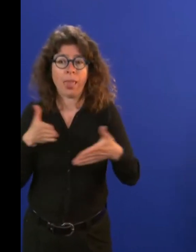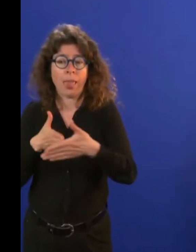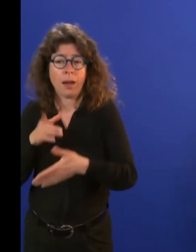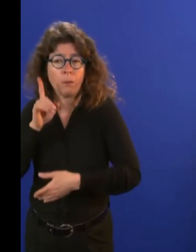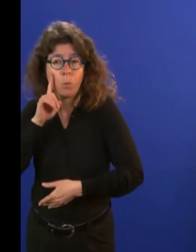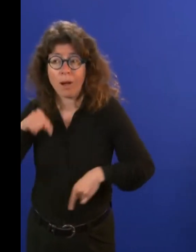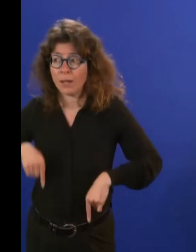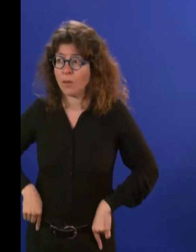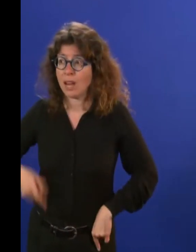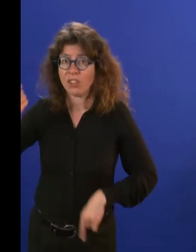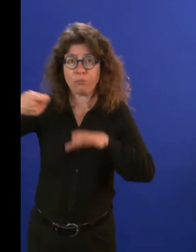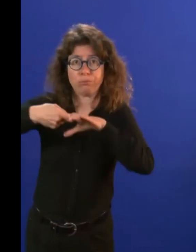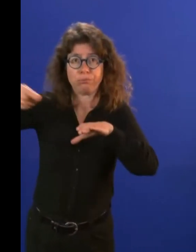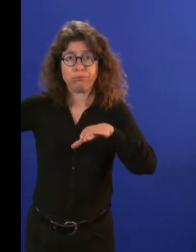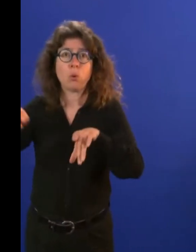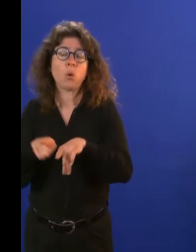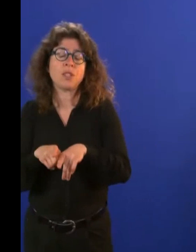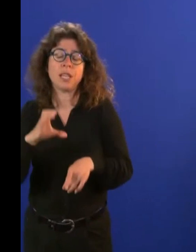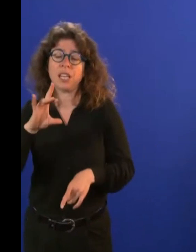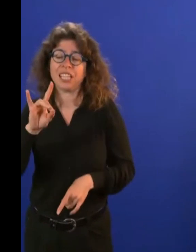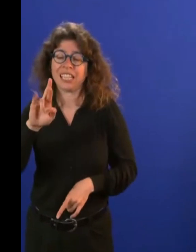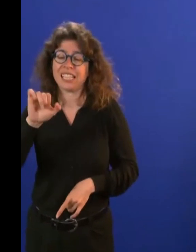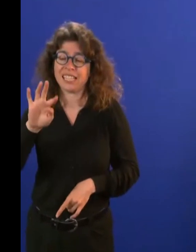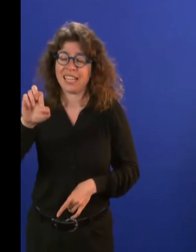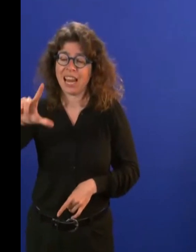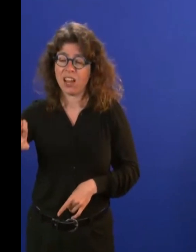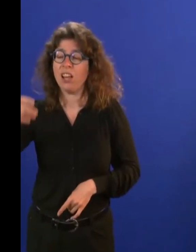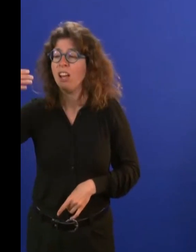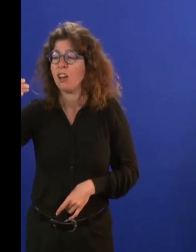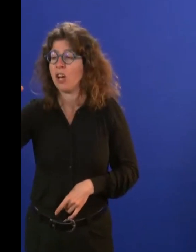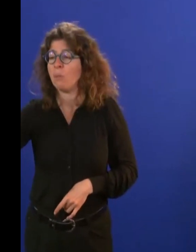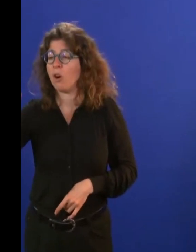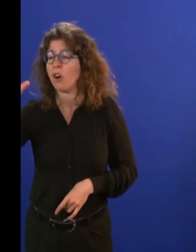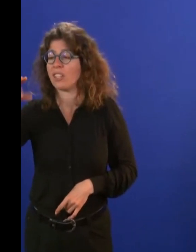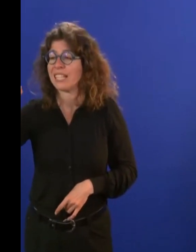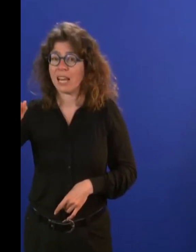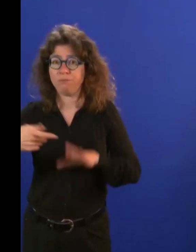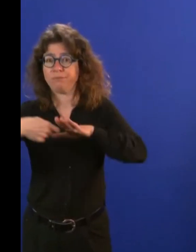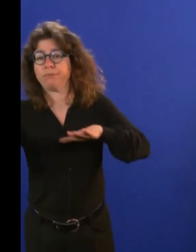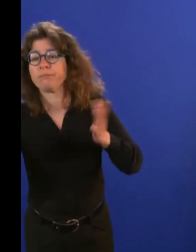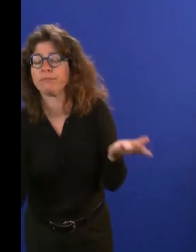du gouvernement et de Christelle Morancé et qui, au nom de la politique de l'offre, entravent le droit